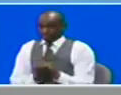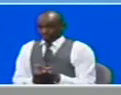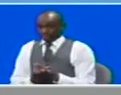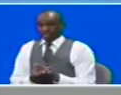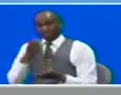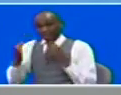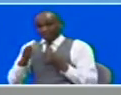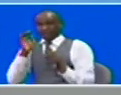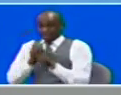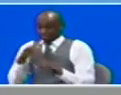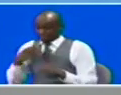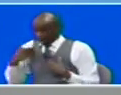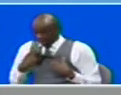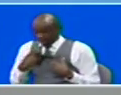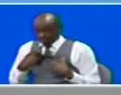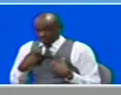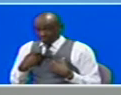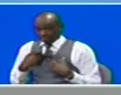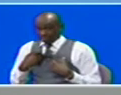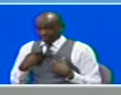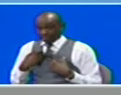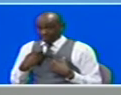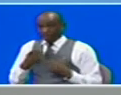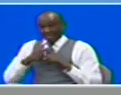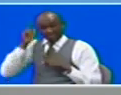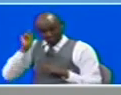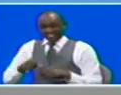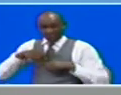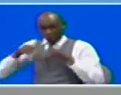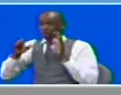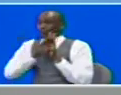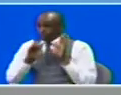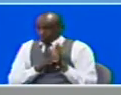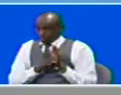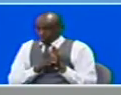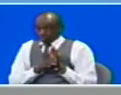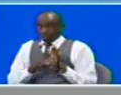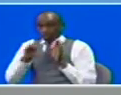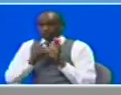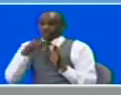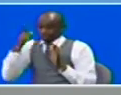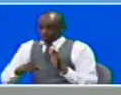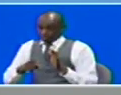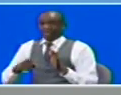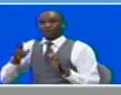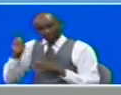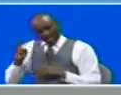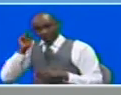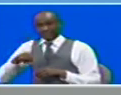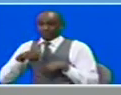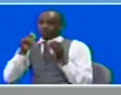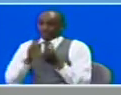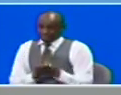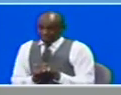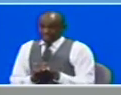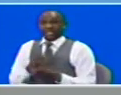wanaweza kuwa wengi lakini bila kufuata katiba. Katiba imesema ya kwamba maadili yanafaa kuwa haya. Na